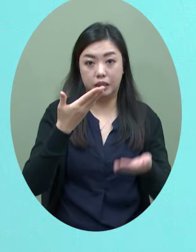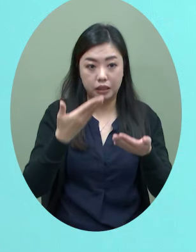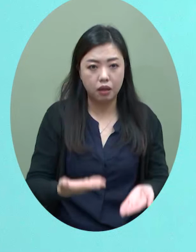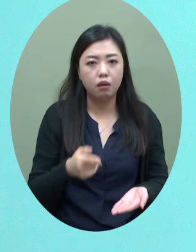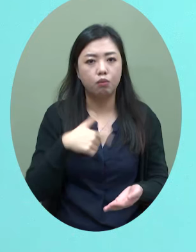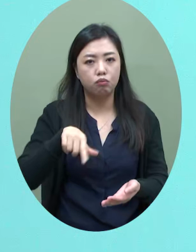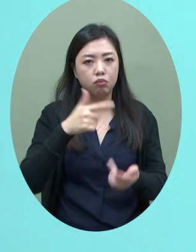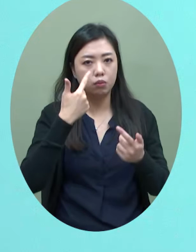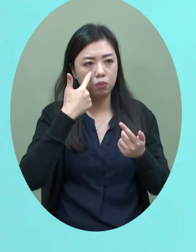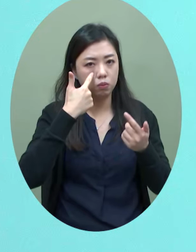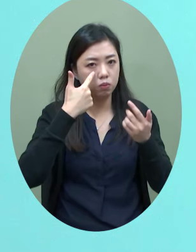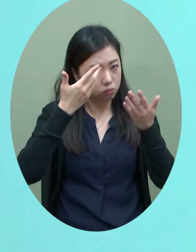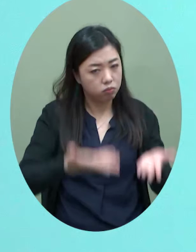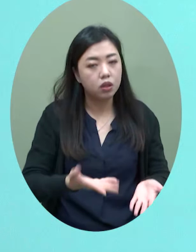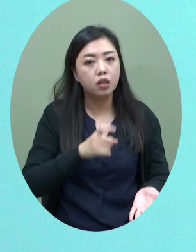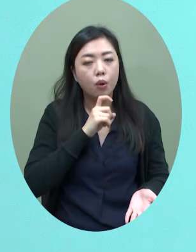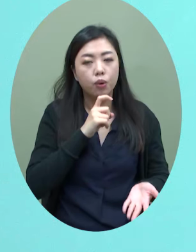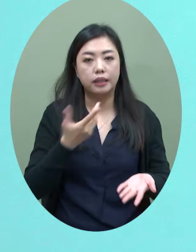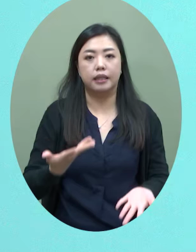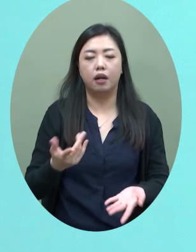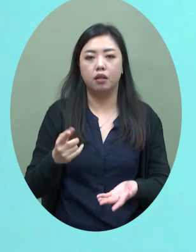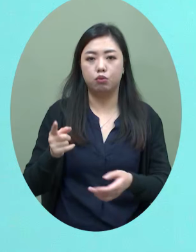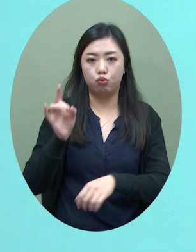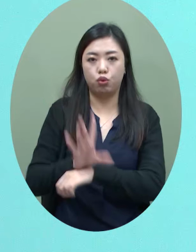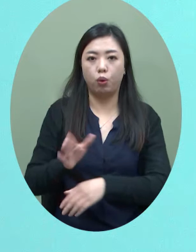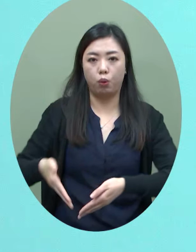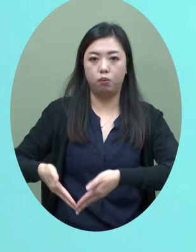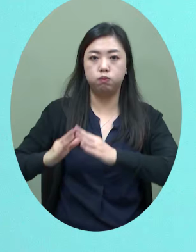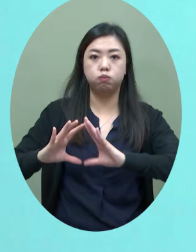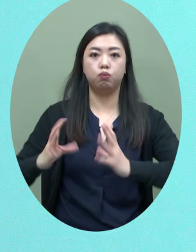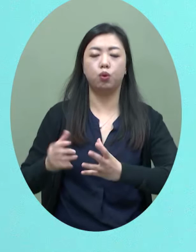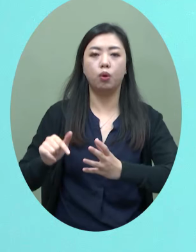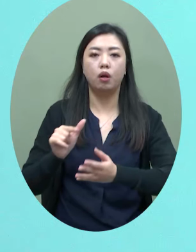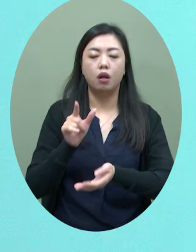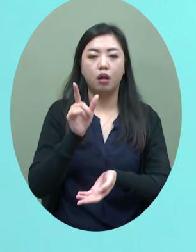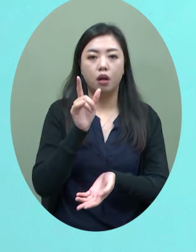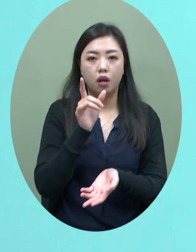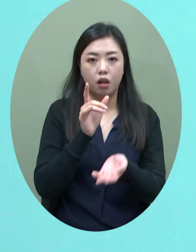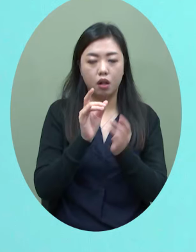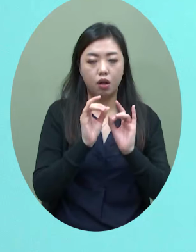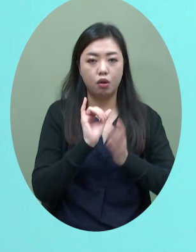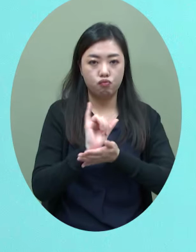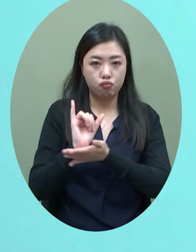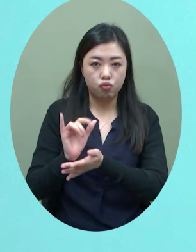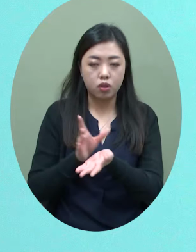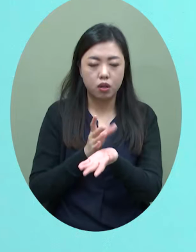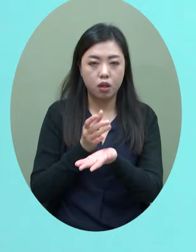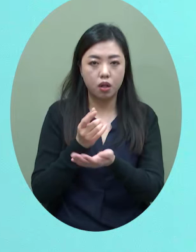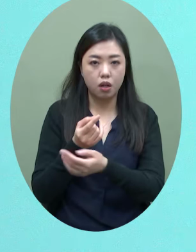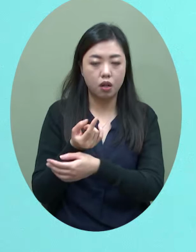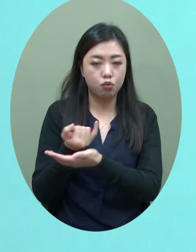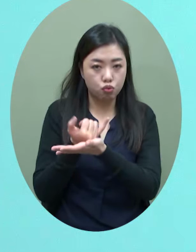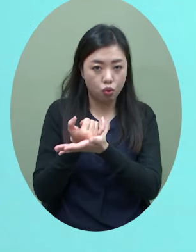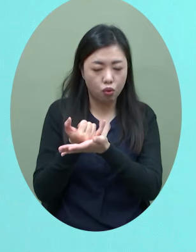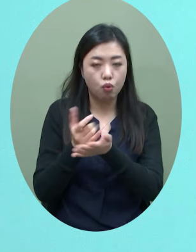常之重視，所以一早已經成立了一個新冠疫苗臨床事件評估的專家委員會。咁